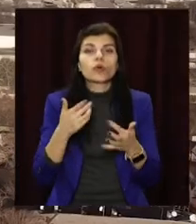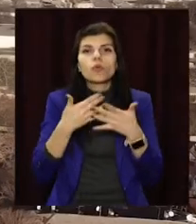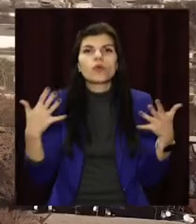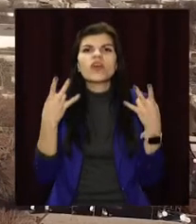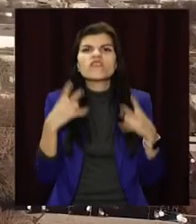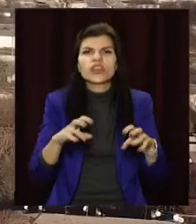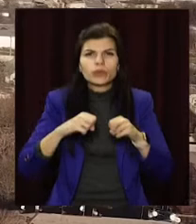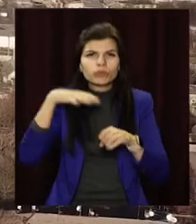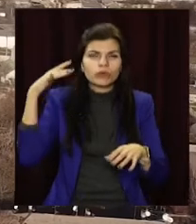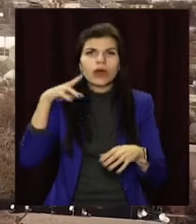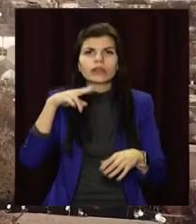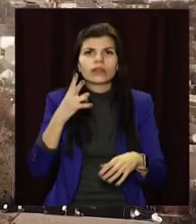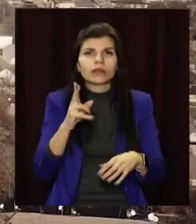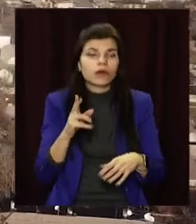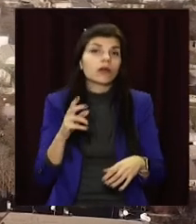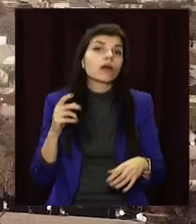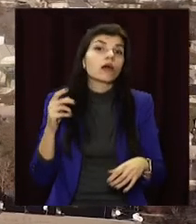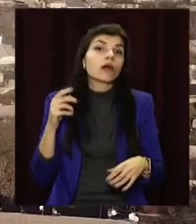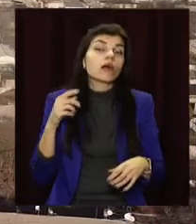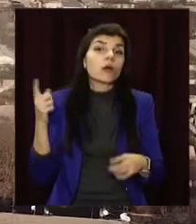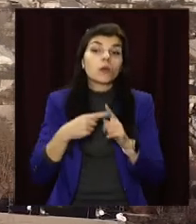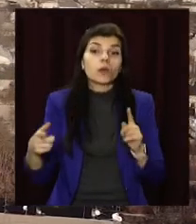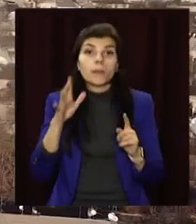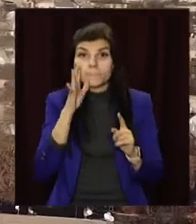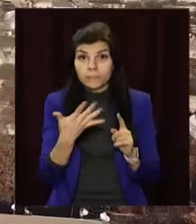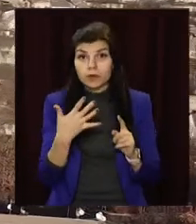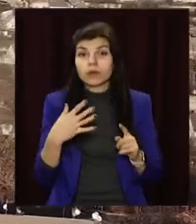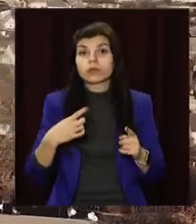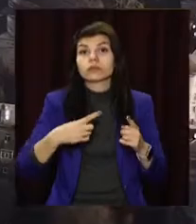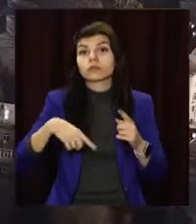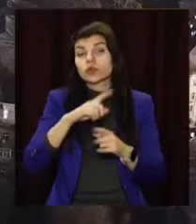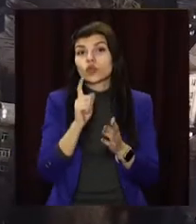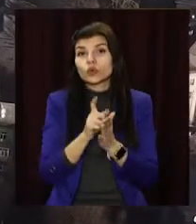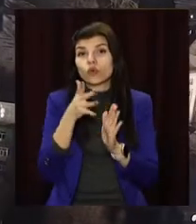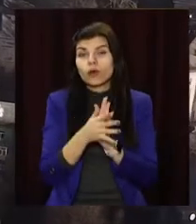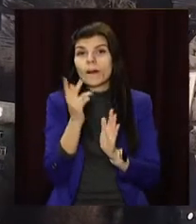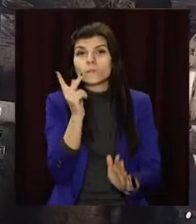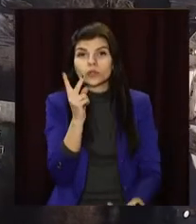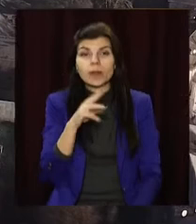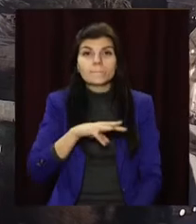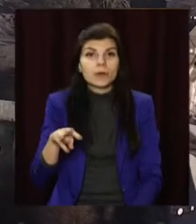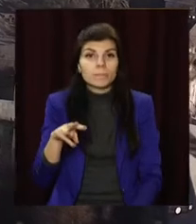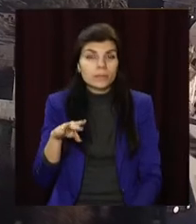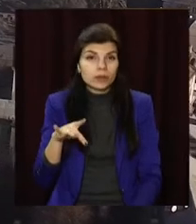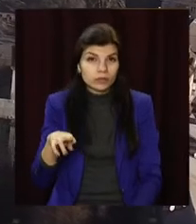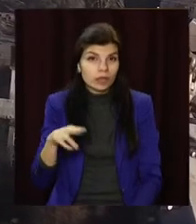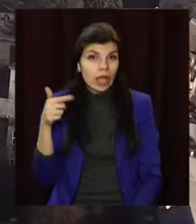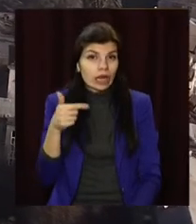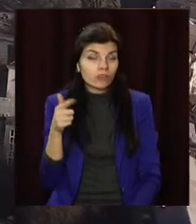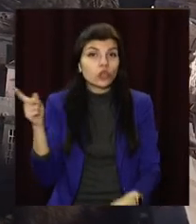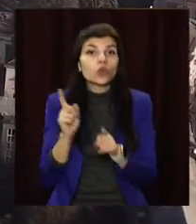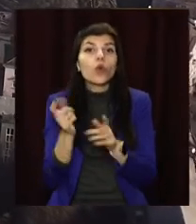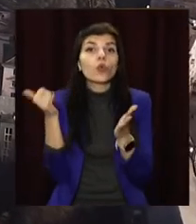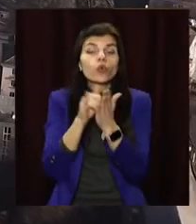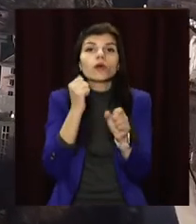найбільшого підприємства ДМК. Протягом 5 років на захист довкілля медкомбінат має витратити 1,5 мільярда гривень. Зокрема, там повинні